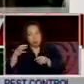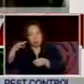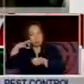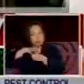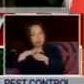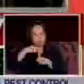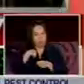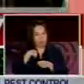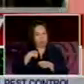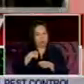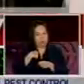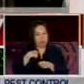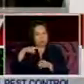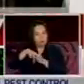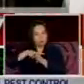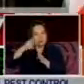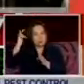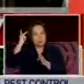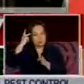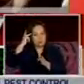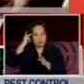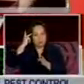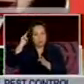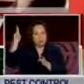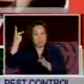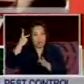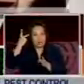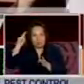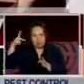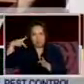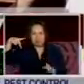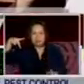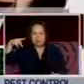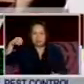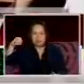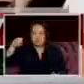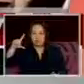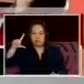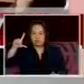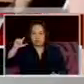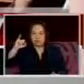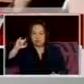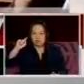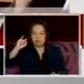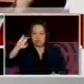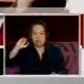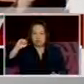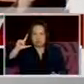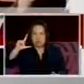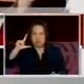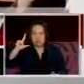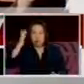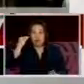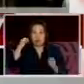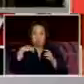is actually the meaning of quasi-political. Because the people might disagree with what the law says. Yun